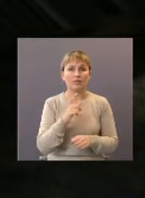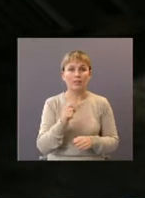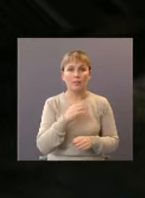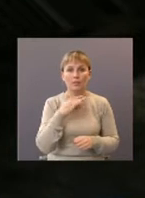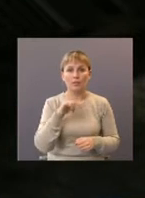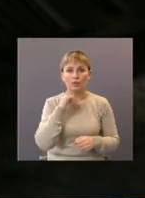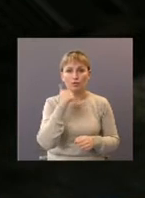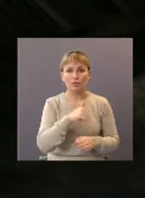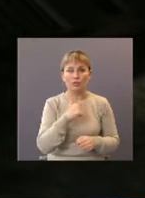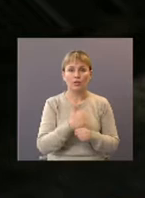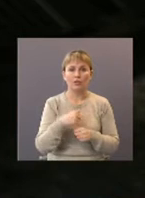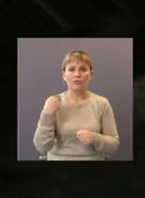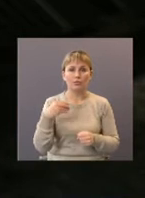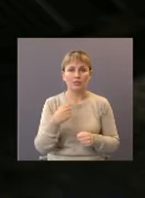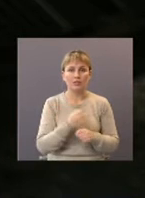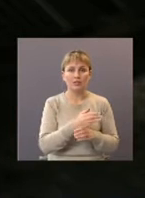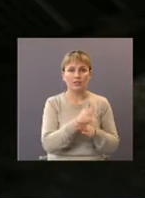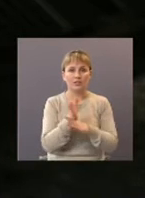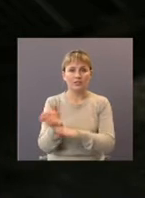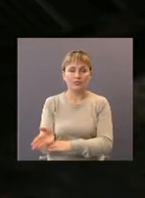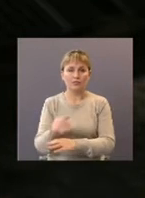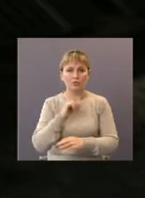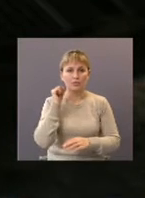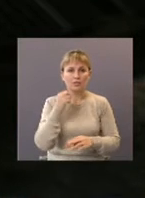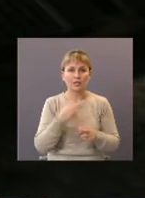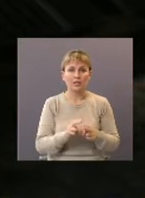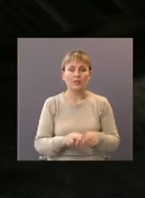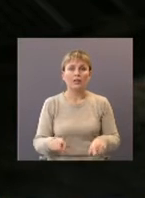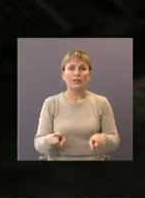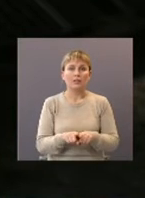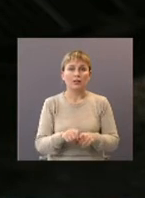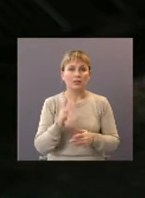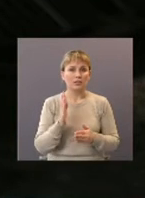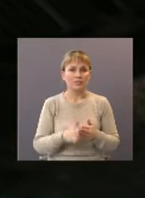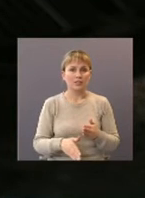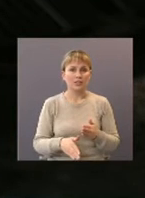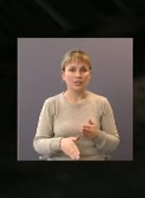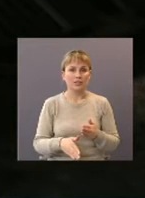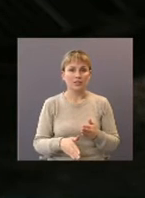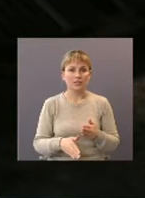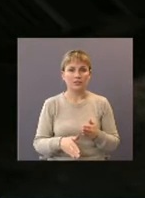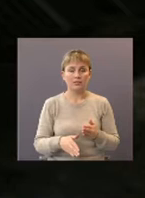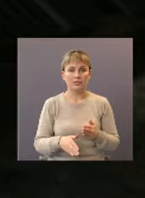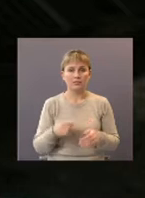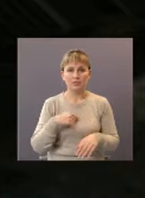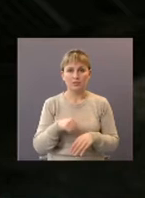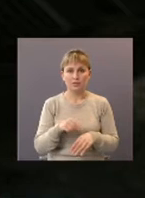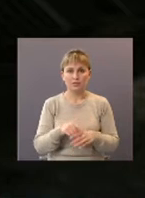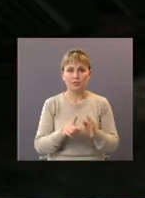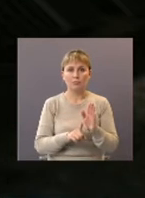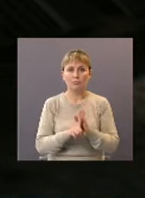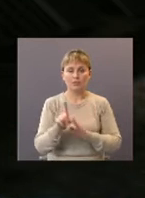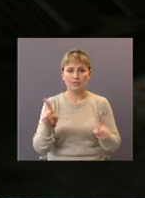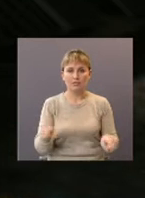годы глава Турции совершил визит в Узбекистан, и это также завершилось такими, мне кажется, прорывными